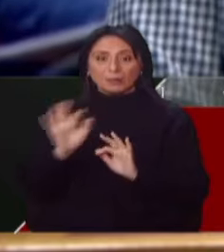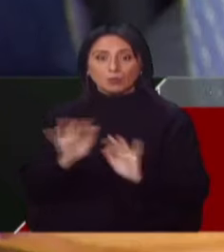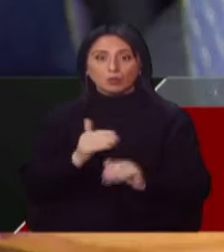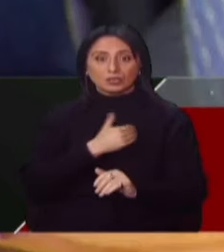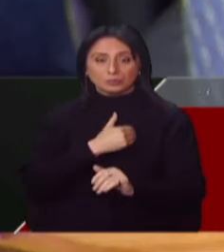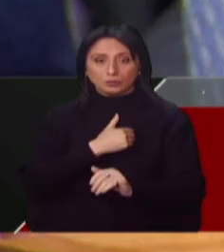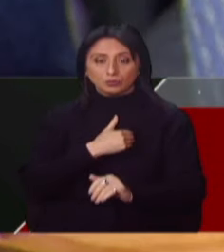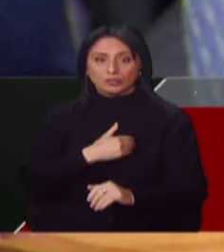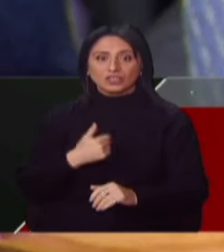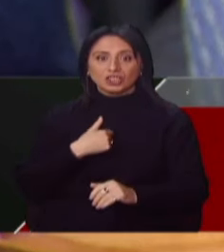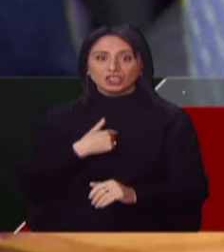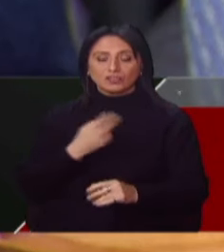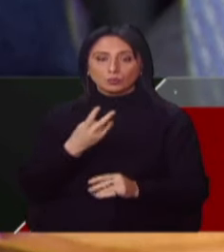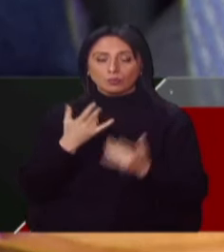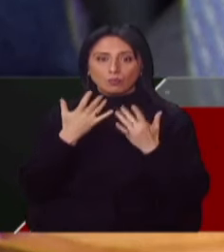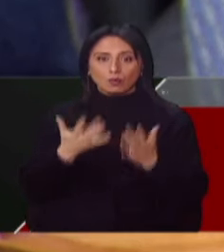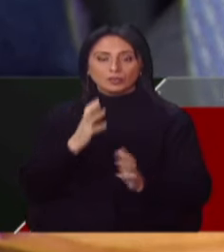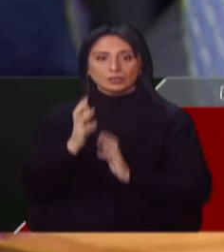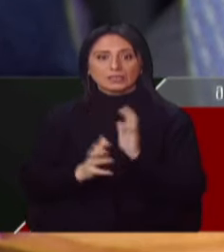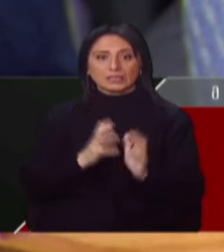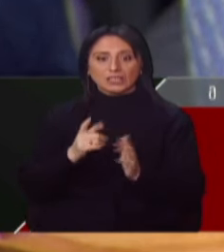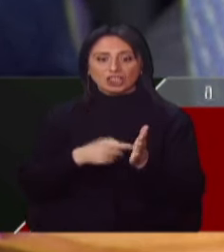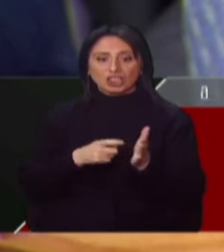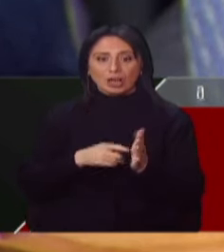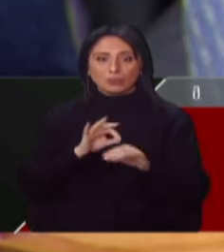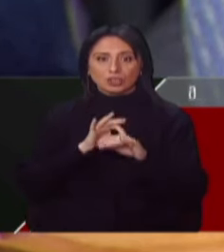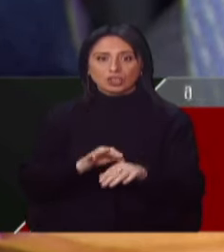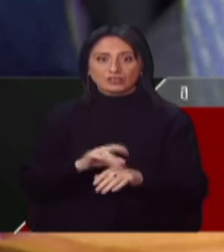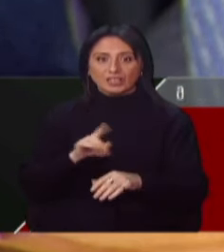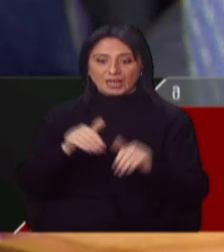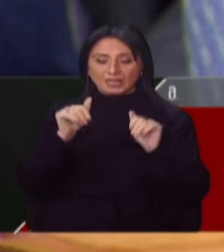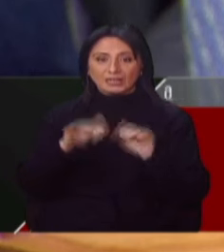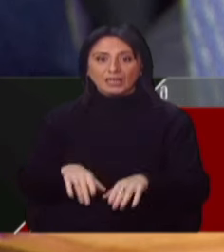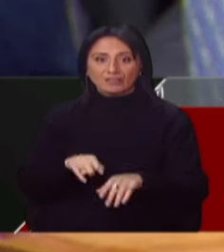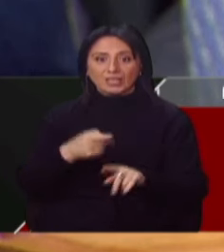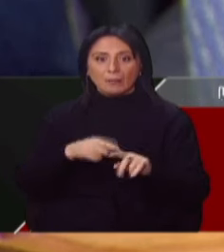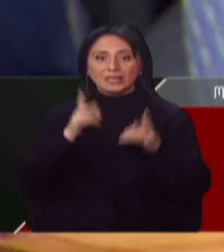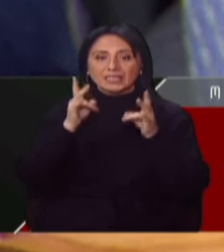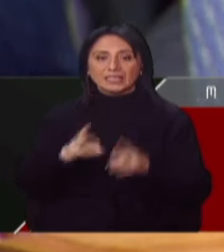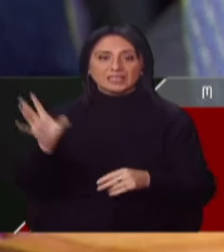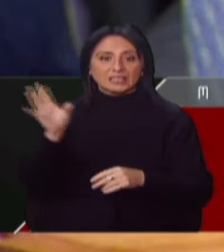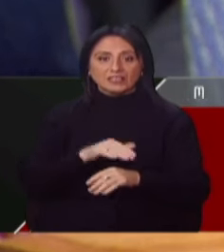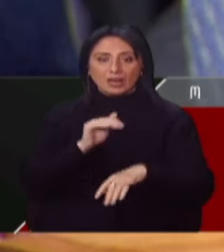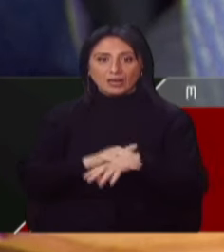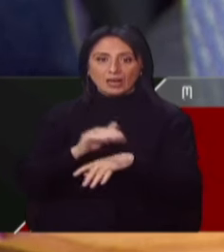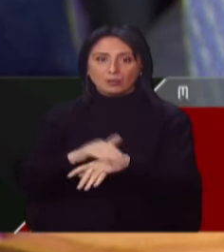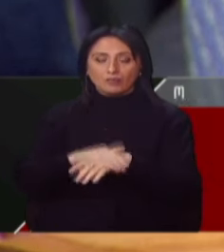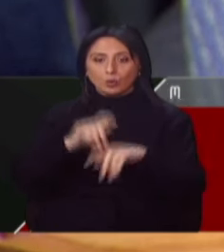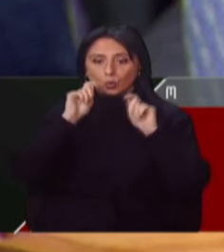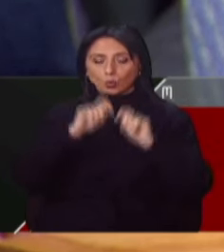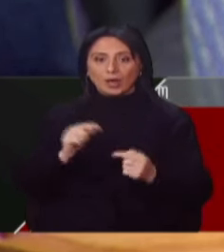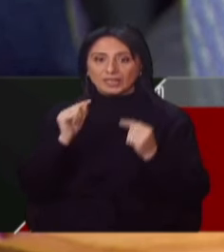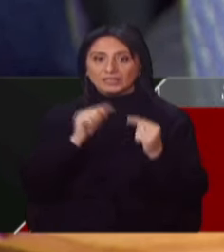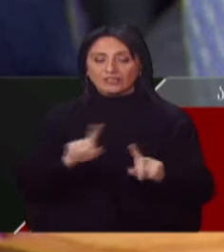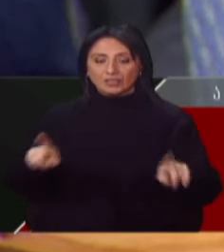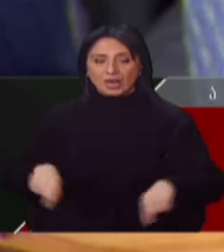პროცედურა. ჩვენ დაჟინებით მოვითხოვთ საერთაშორისო გამოძიების ჩატარებას, რათა დადგინდეს ამ ინციდენტის ყველა გარემოება. უკრაინის